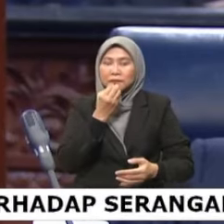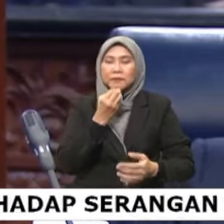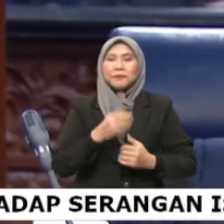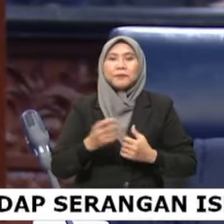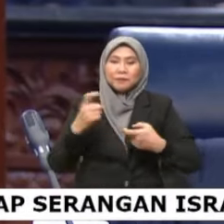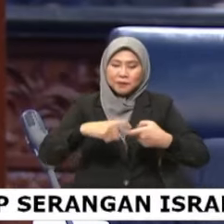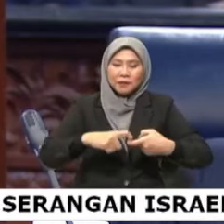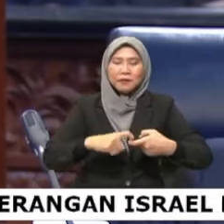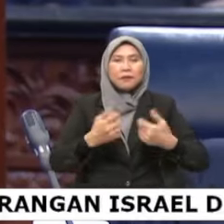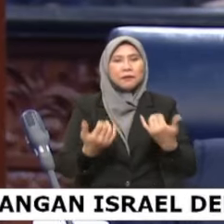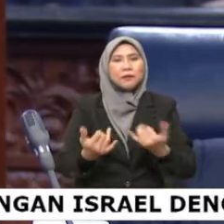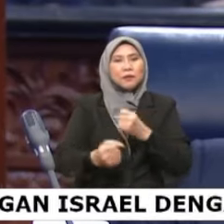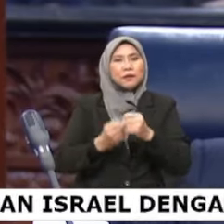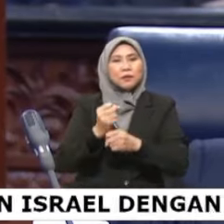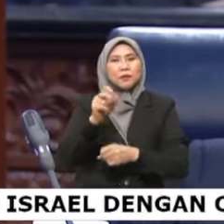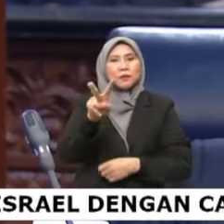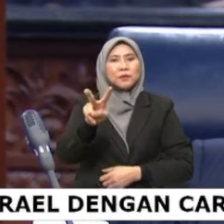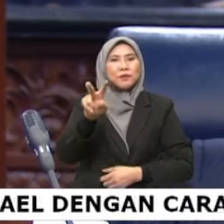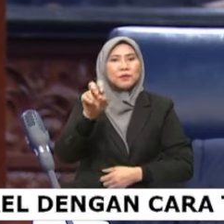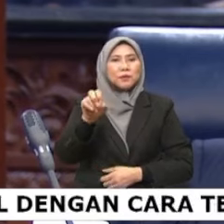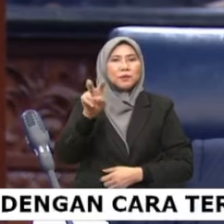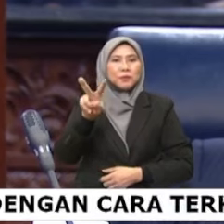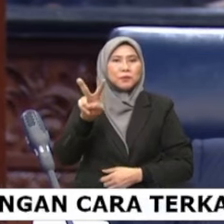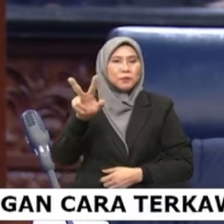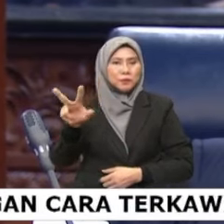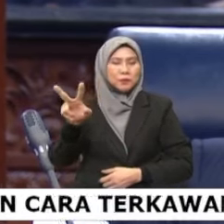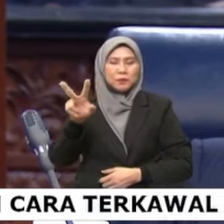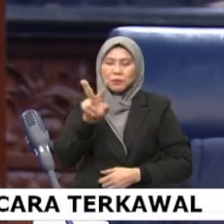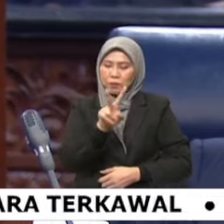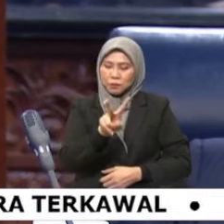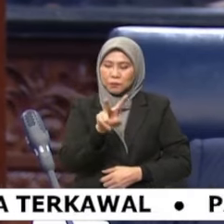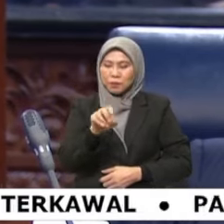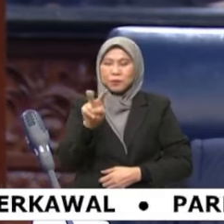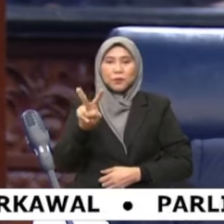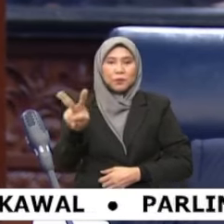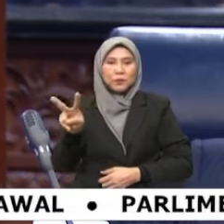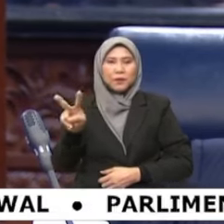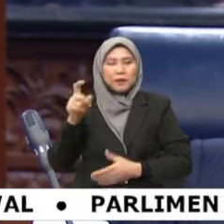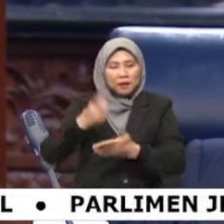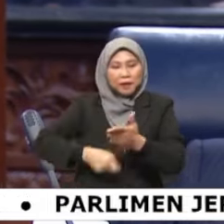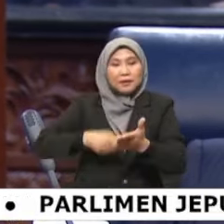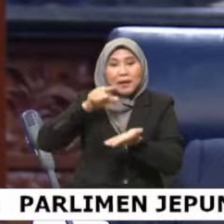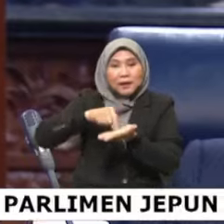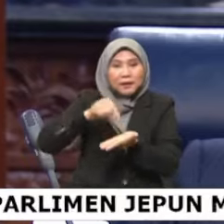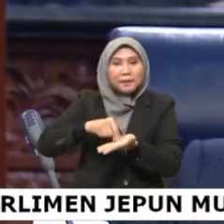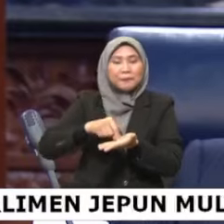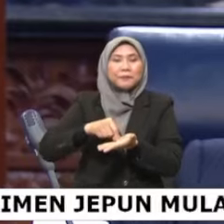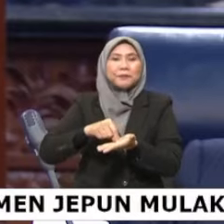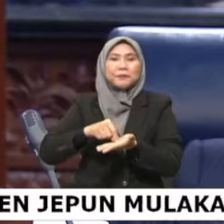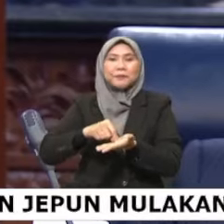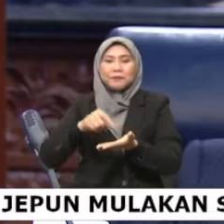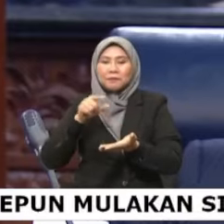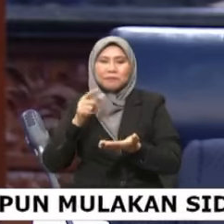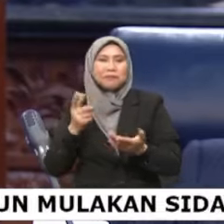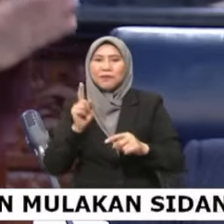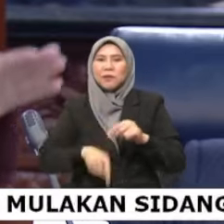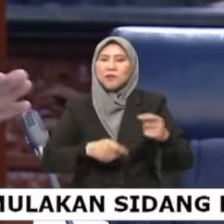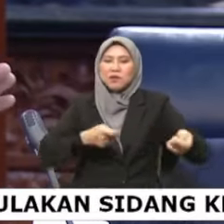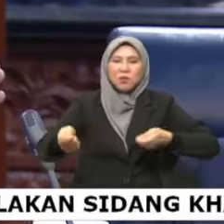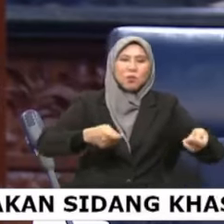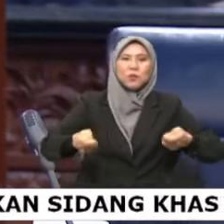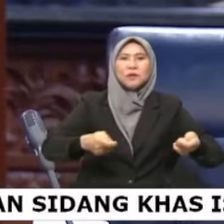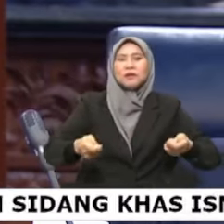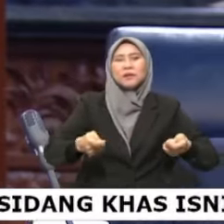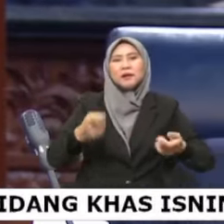sewaktu tahun 2022, harga ayam itu kita tak boleh kawal. Dia RM9.40 harga siling itu semua orang tak boleh